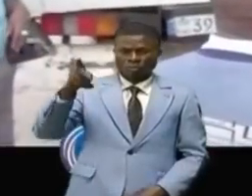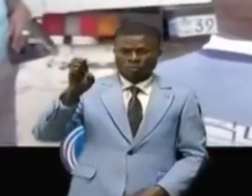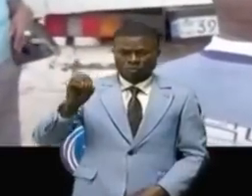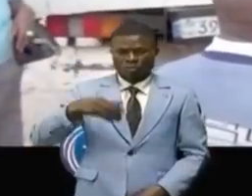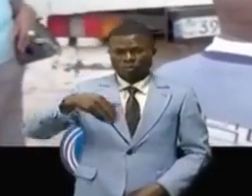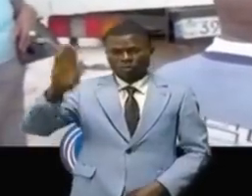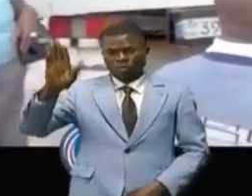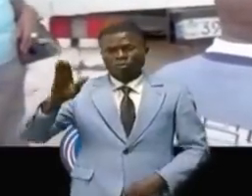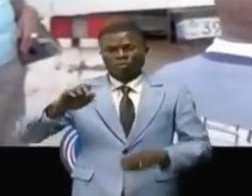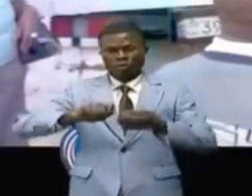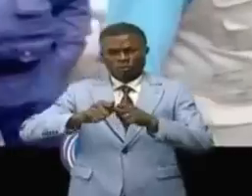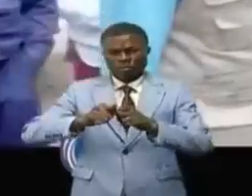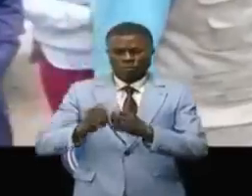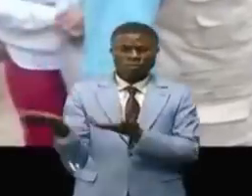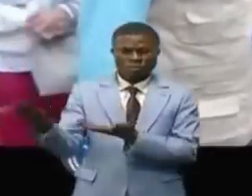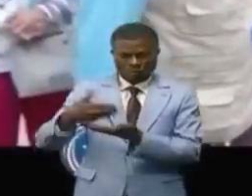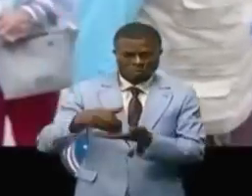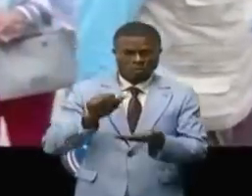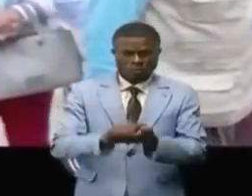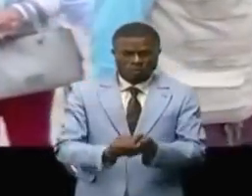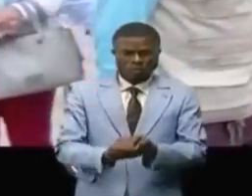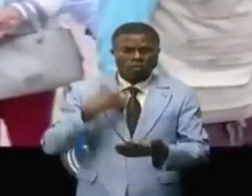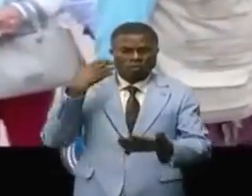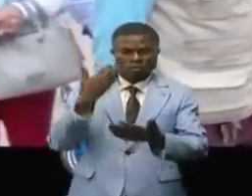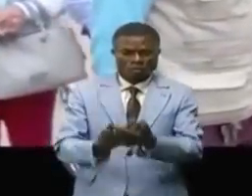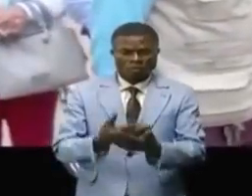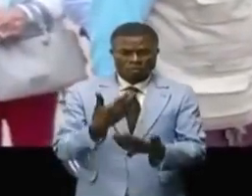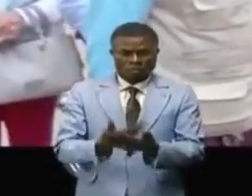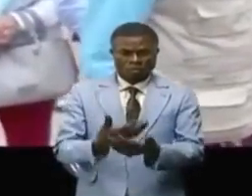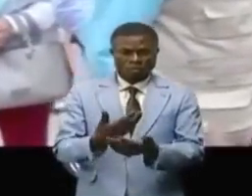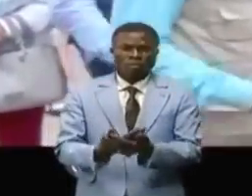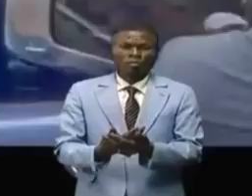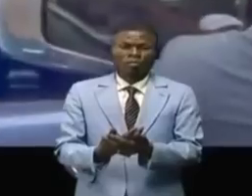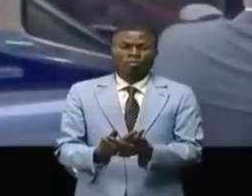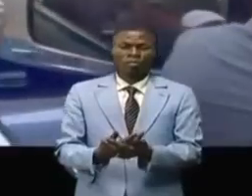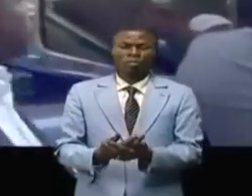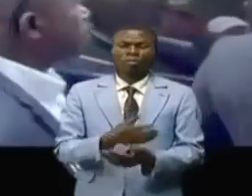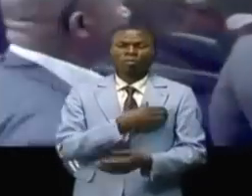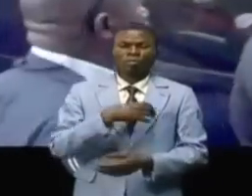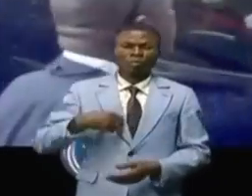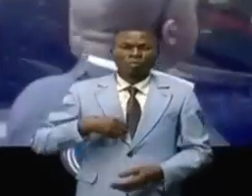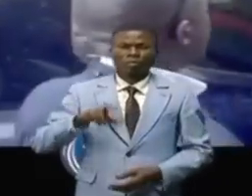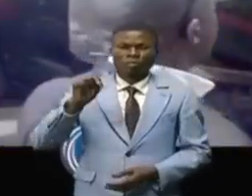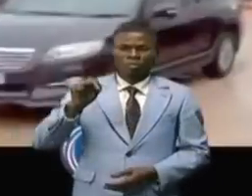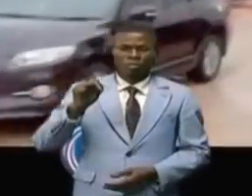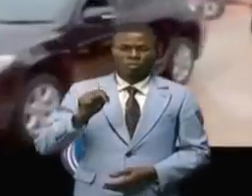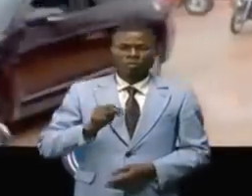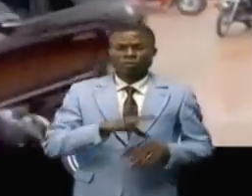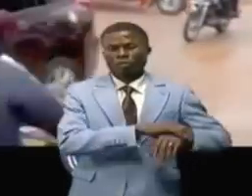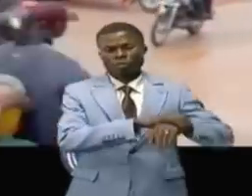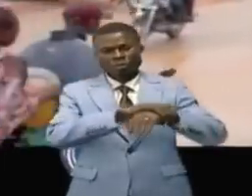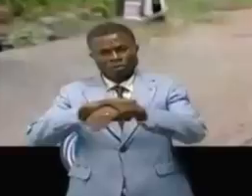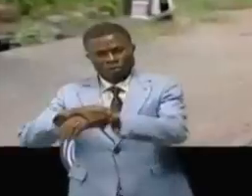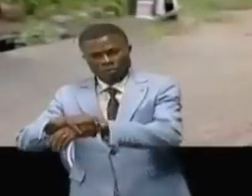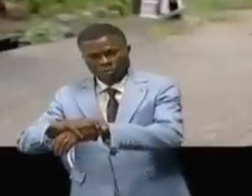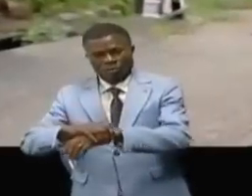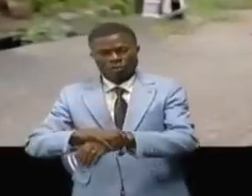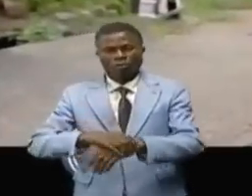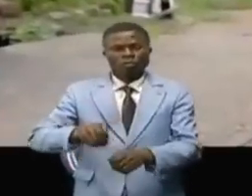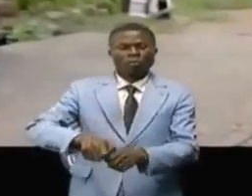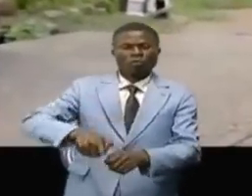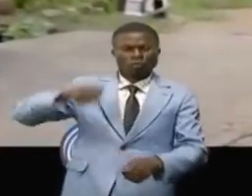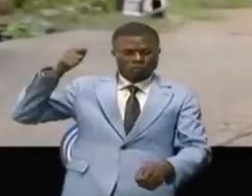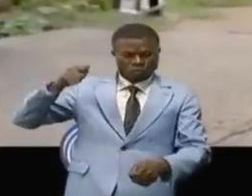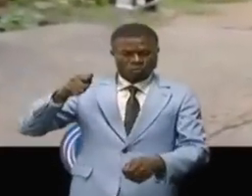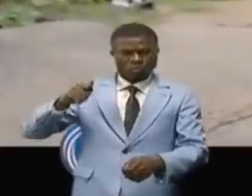sont déjà acquis sans gagner aussitôt arrivé maître Madeleine à la centrale de la turpo